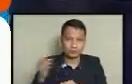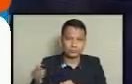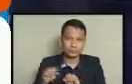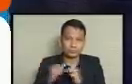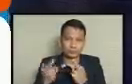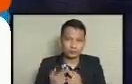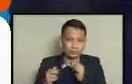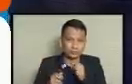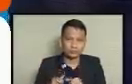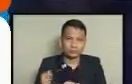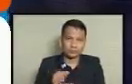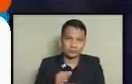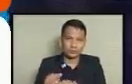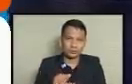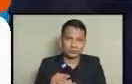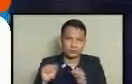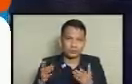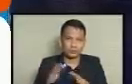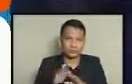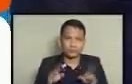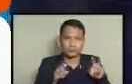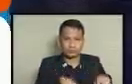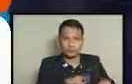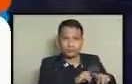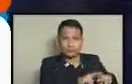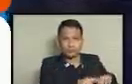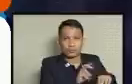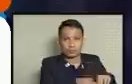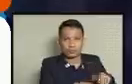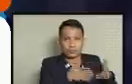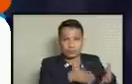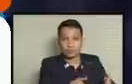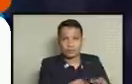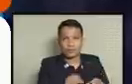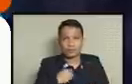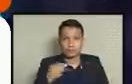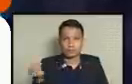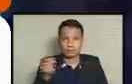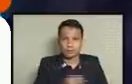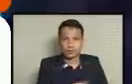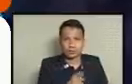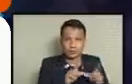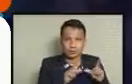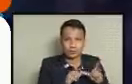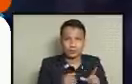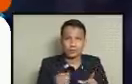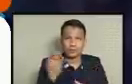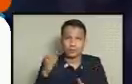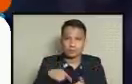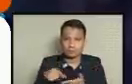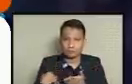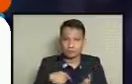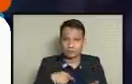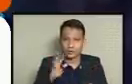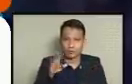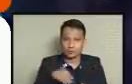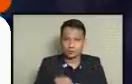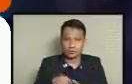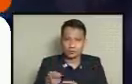mag-seminar, hindi mo na kailangan mag-training, walang lahat, upo ka lang dyan, darating na sa'yo, yung lisensya sa halagang 4,000 na manggagaling sa SOSHA?